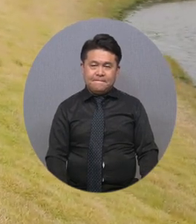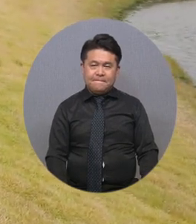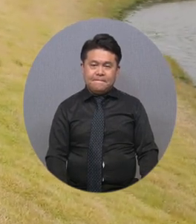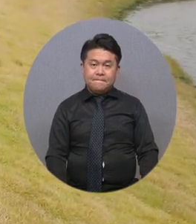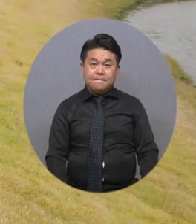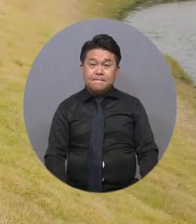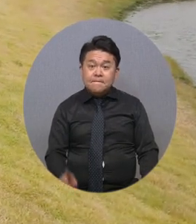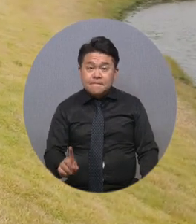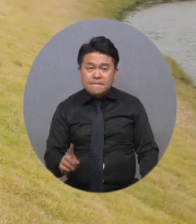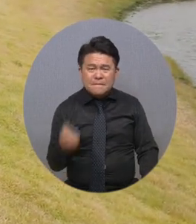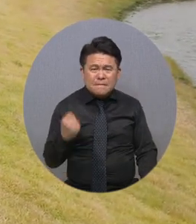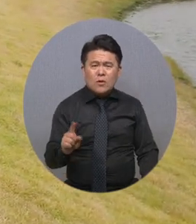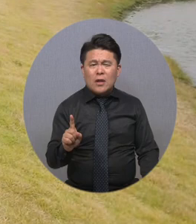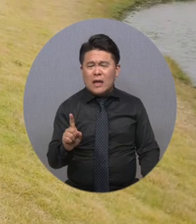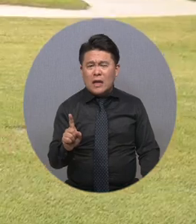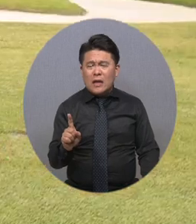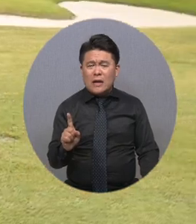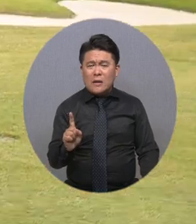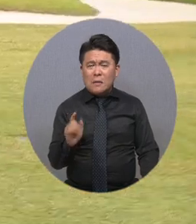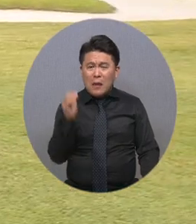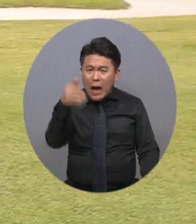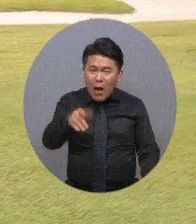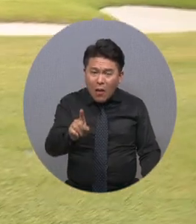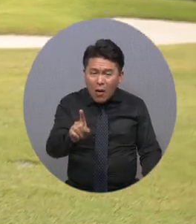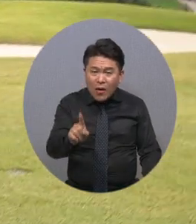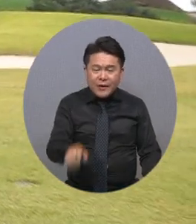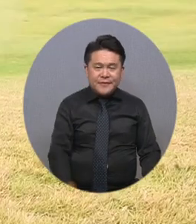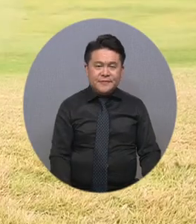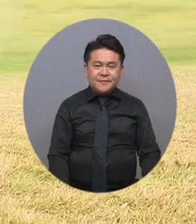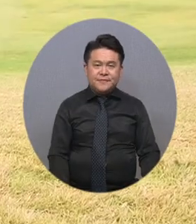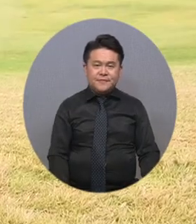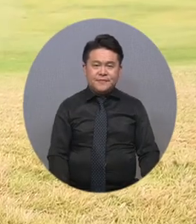어 나 너무 셌다 언니 어떡해 괜찮아 괜찮아 길다 길다 형